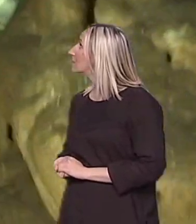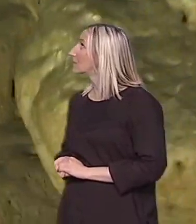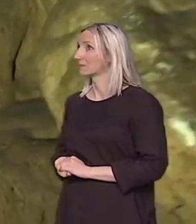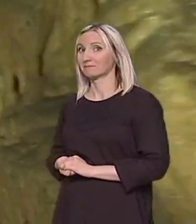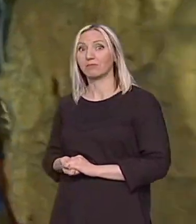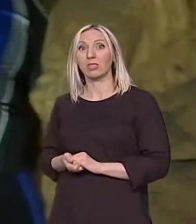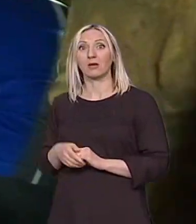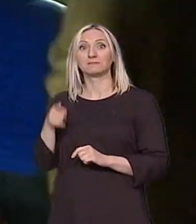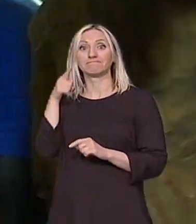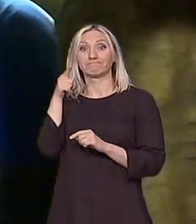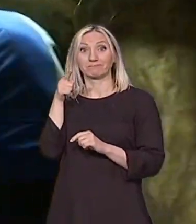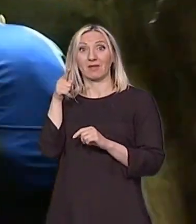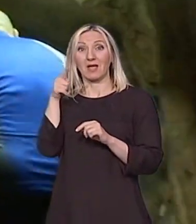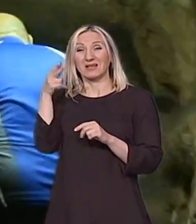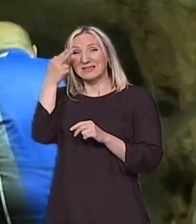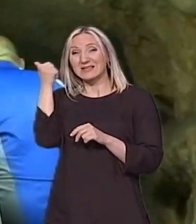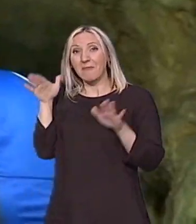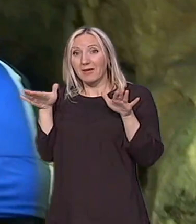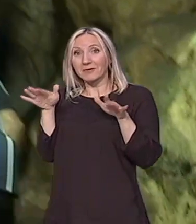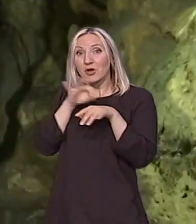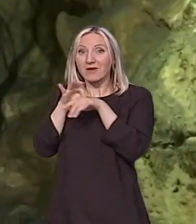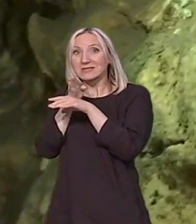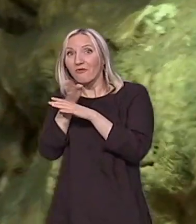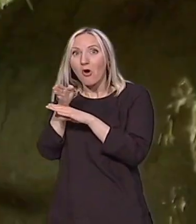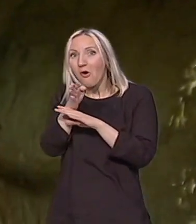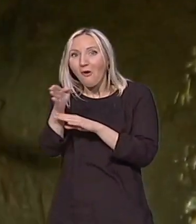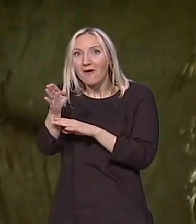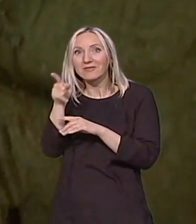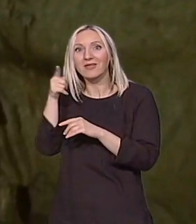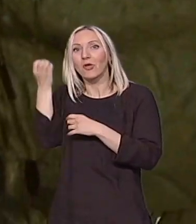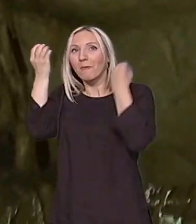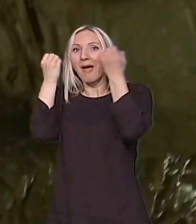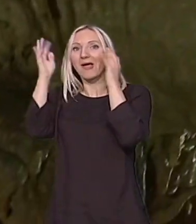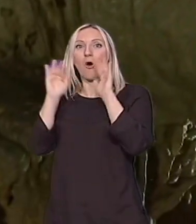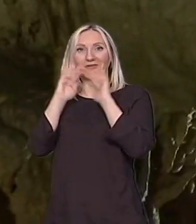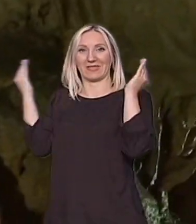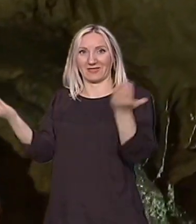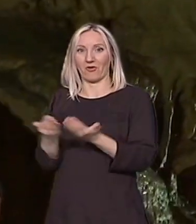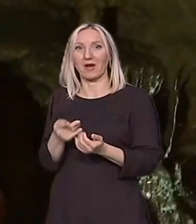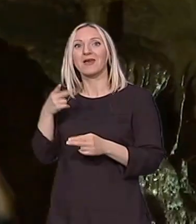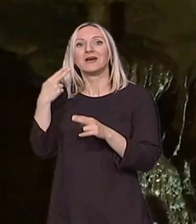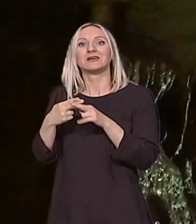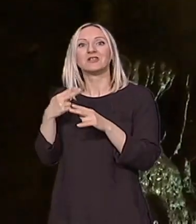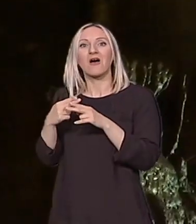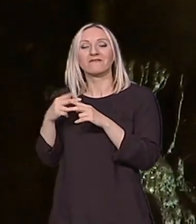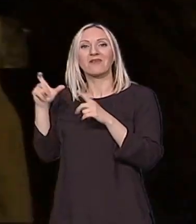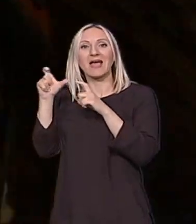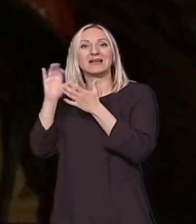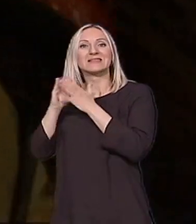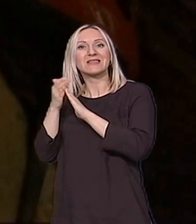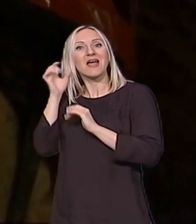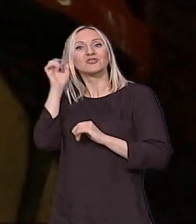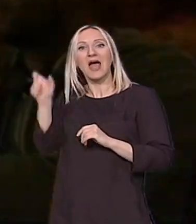Prolaz Slepih miševa vodi dalje do Bajkovite dvorane. Ova dvorana nosi naziv Snežana i sedam patuljaka po